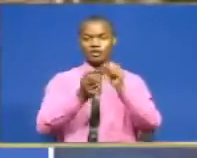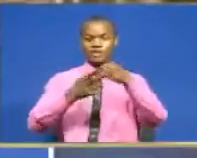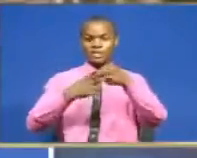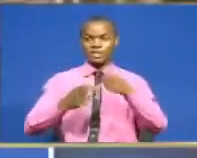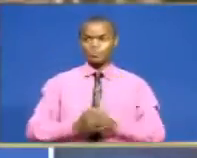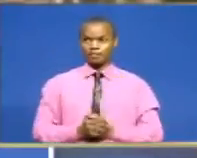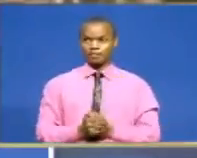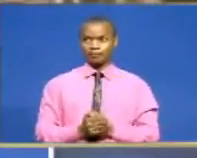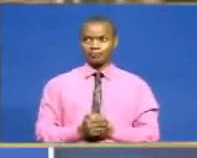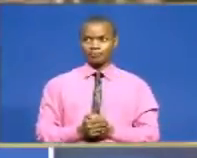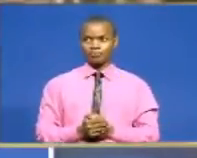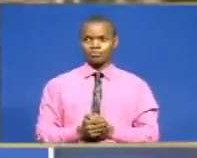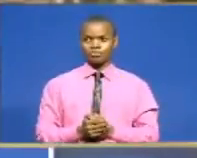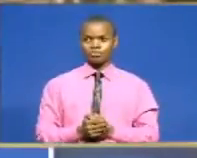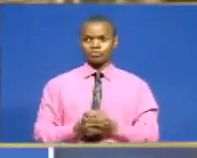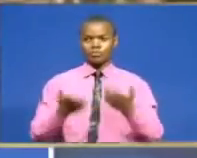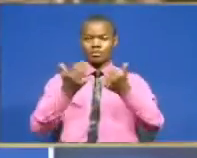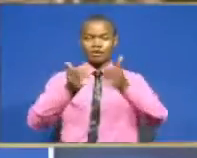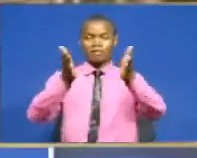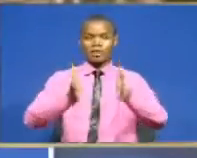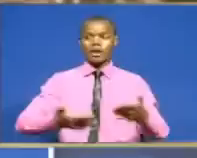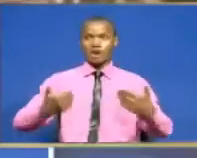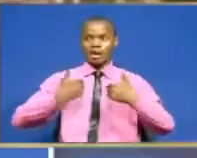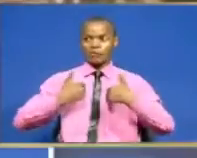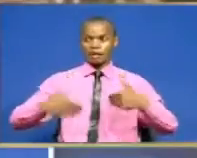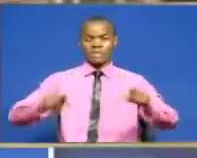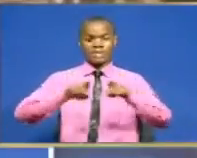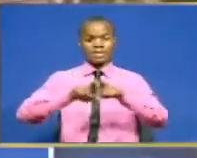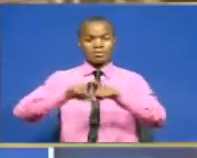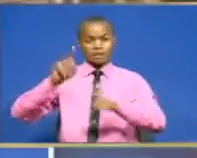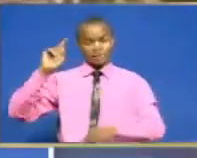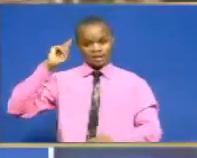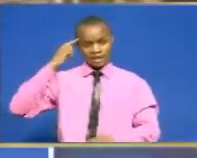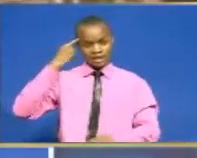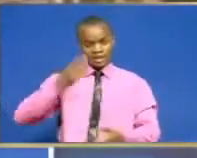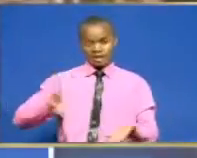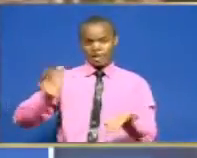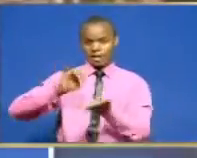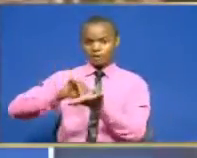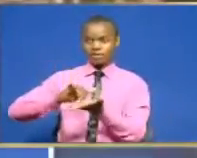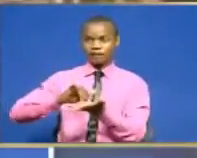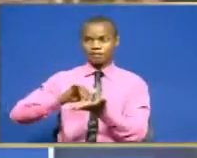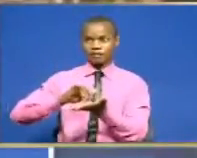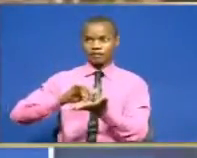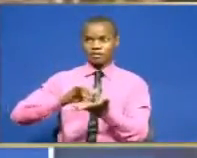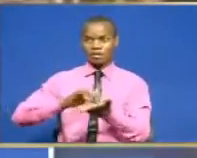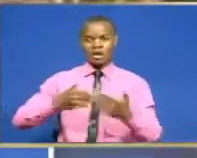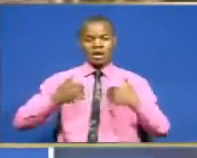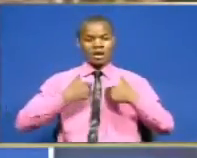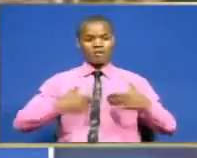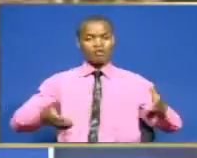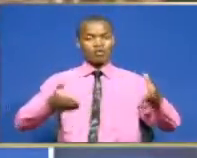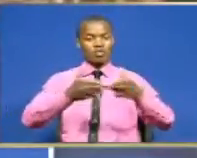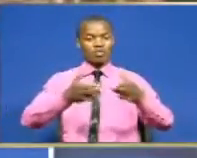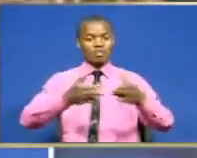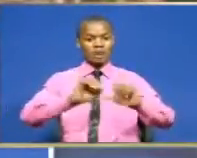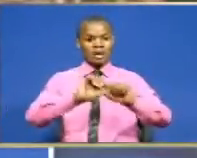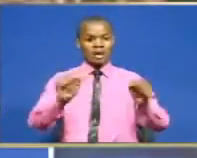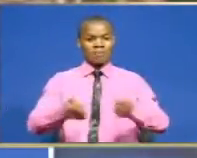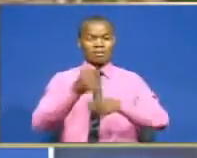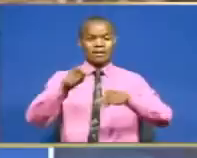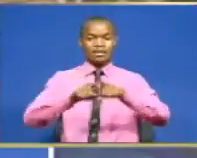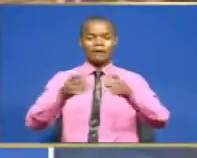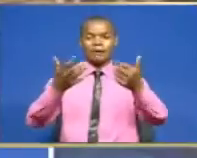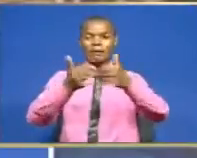with the players which are permitted, so I think now also the usually teams coming also with big players like Uganda